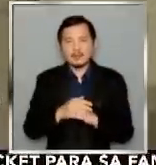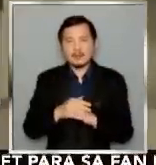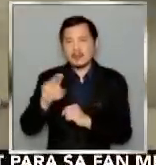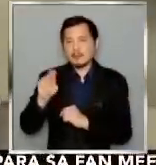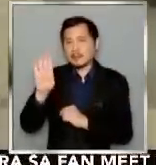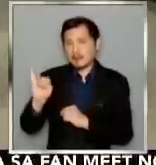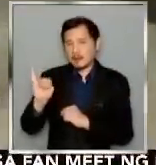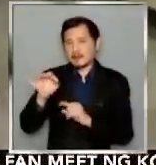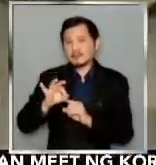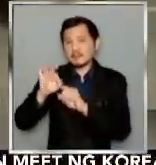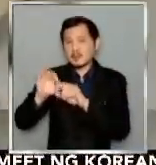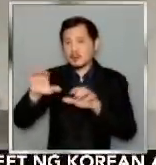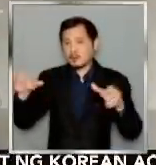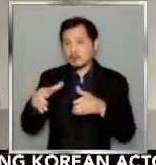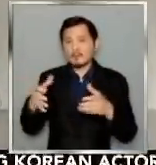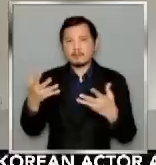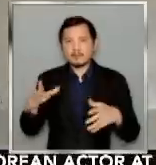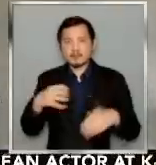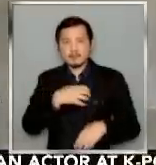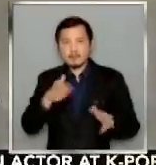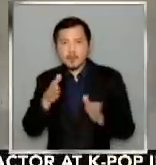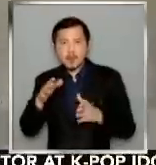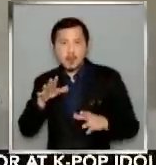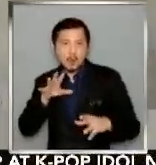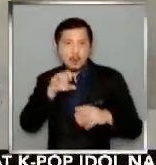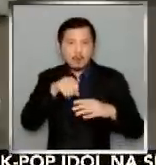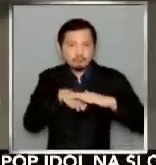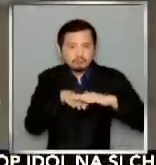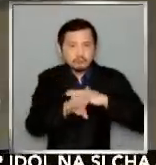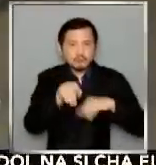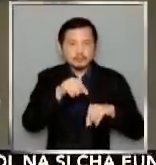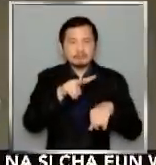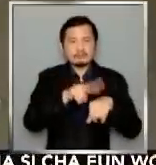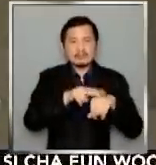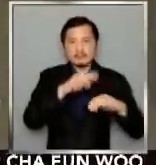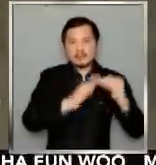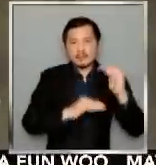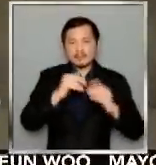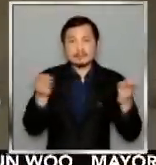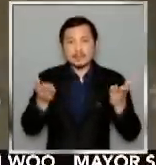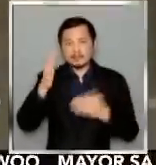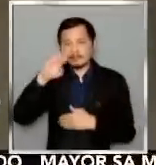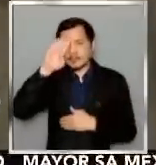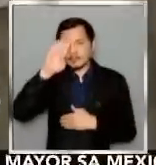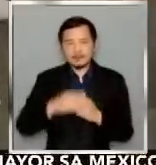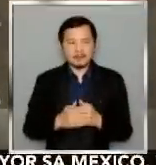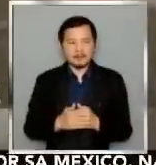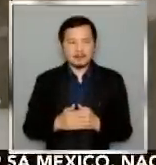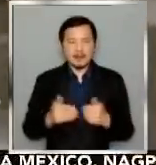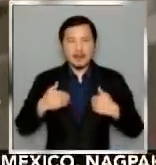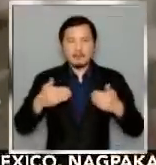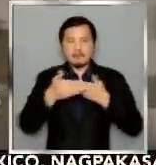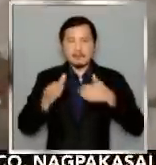of Customs sa pagpasok nila sa warehouse na ito sa 13 Martires, Cavite. May sako-sakong sangkap pa para sa maramihang paggawa